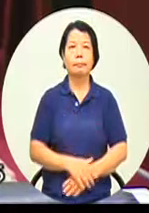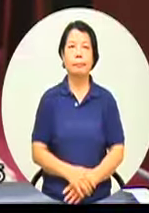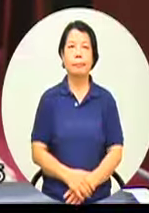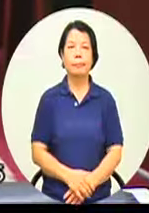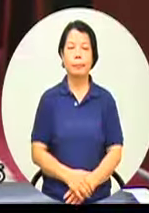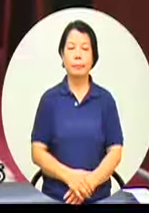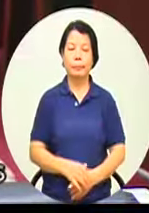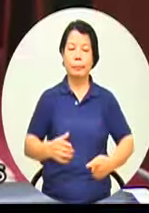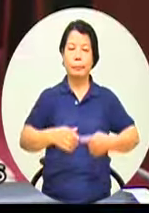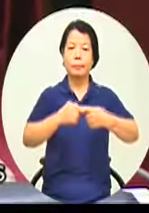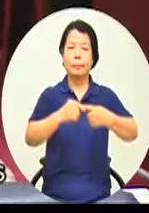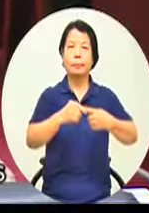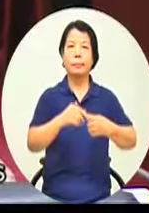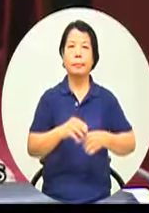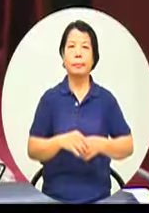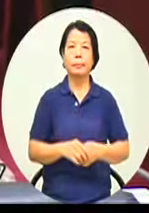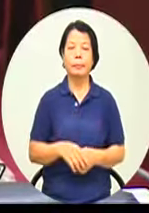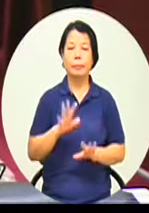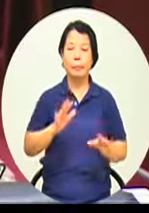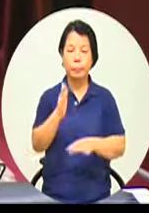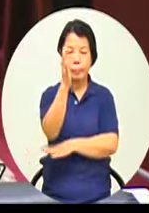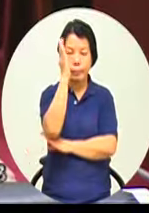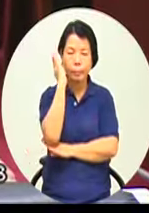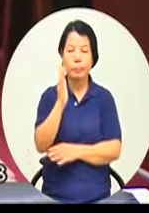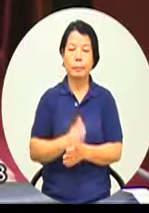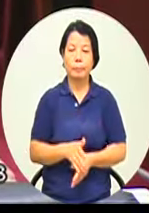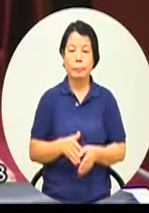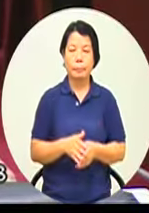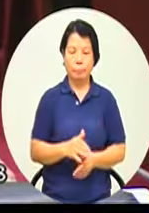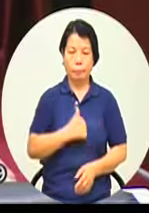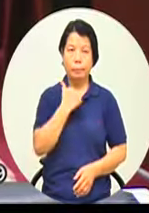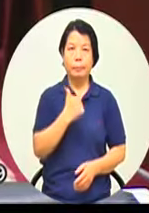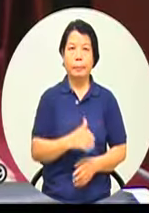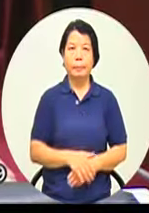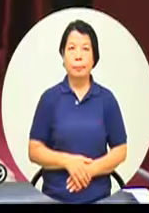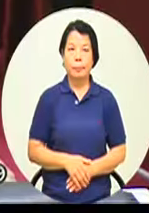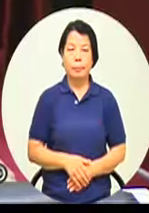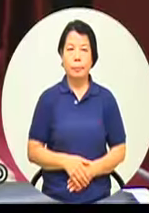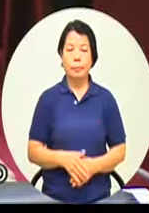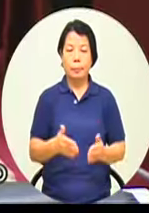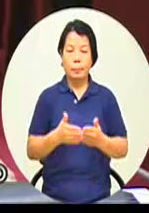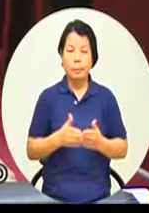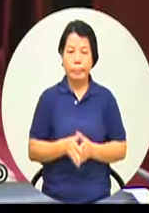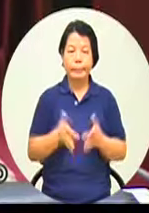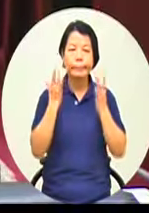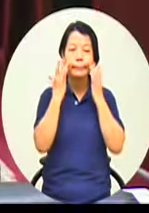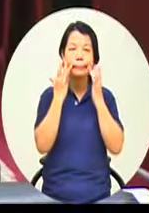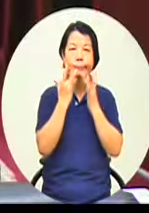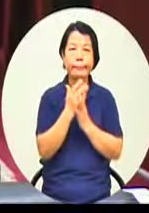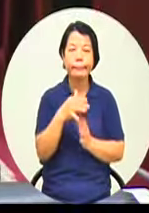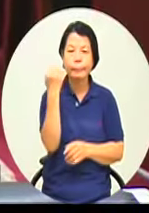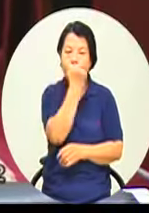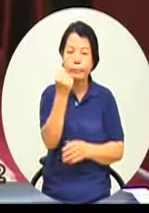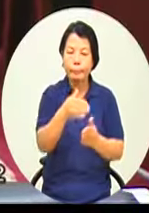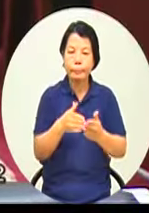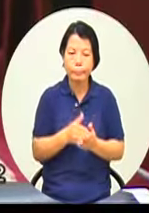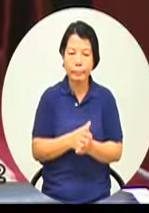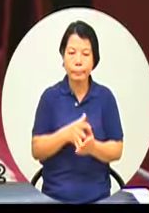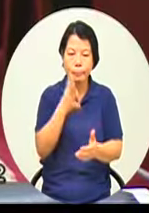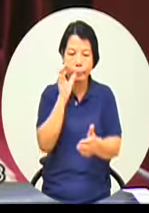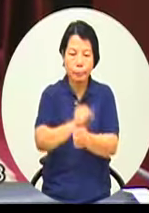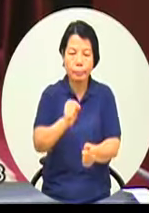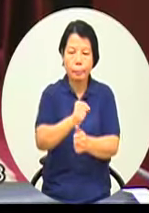第一个问题，如果我们政府真的要把这样的人揪出来，来平衡我们的物